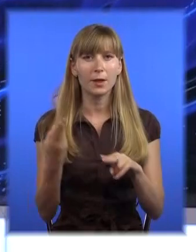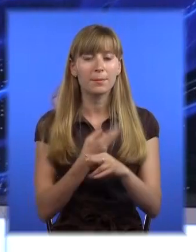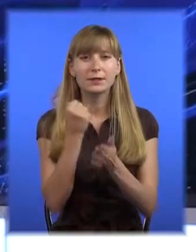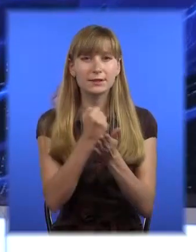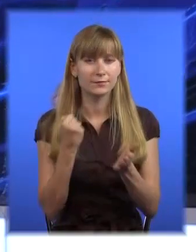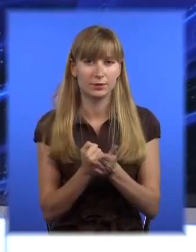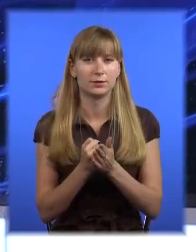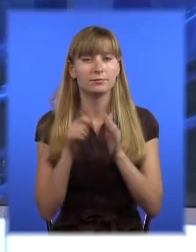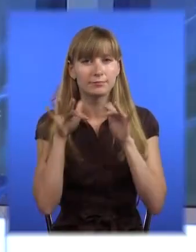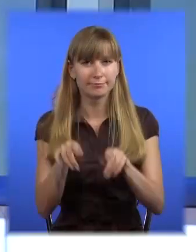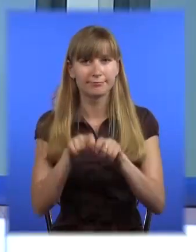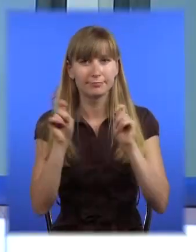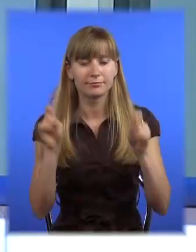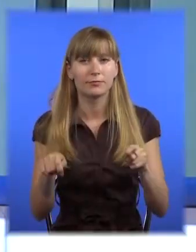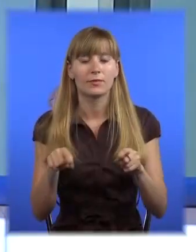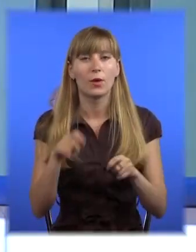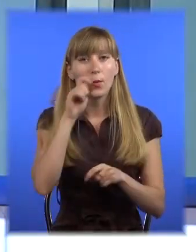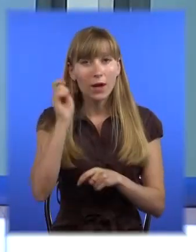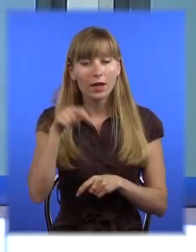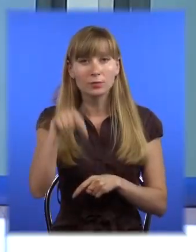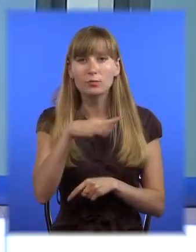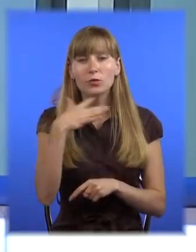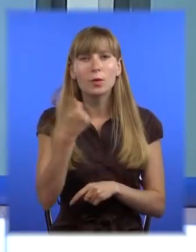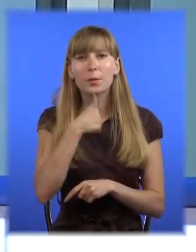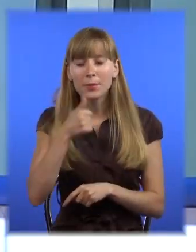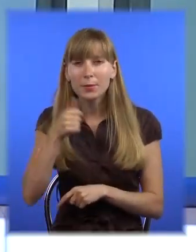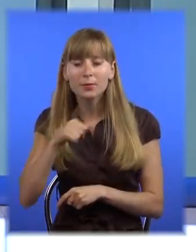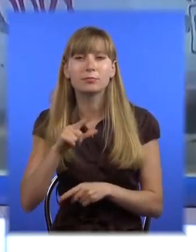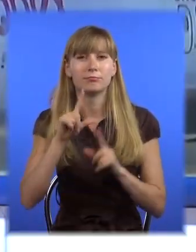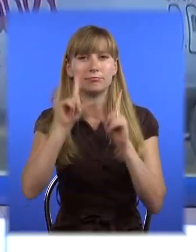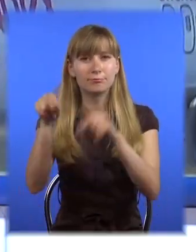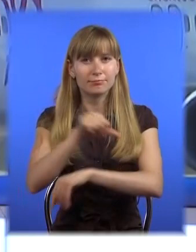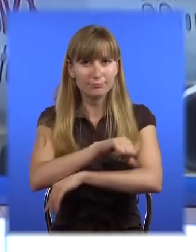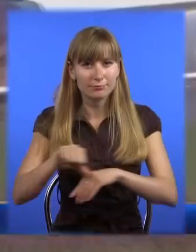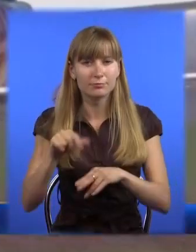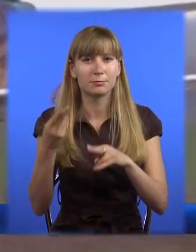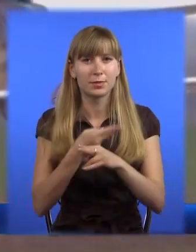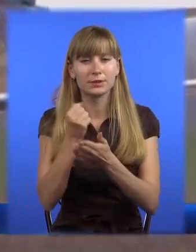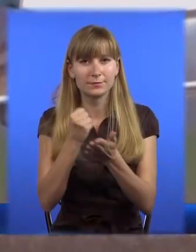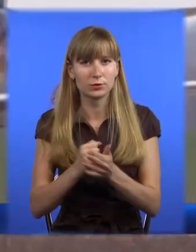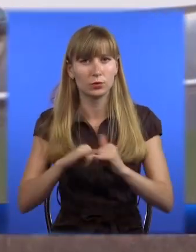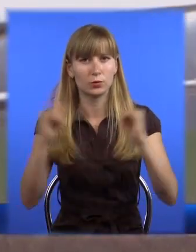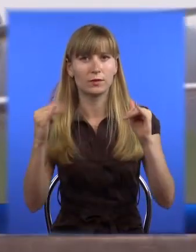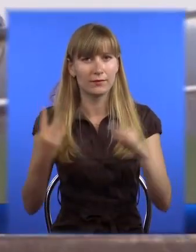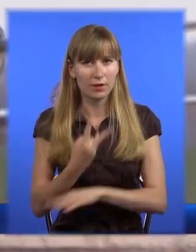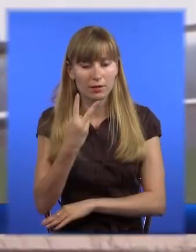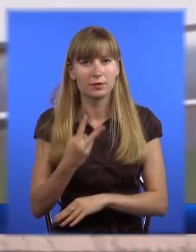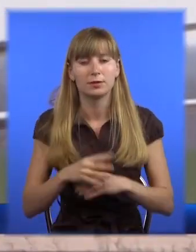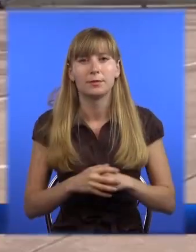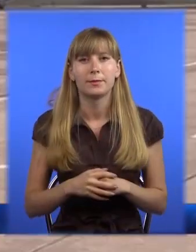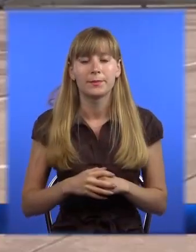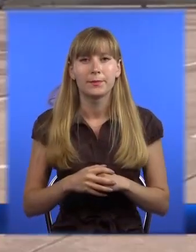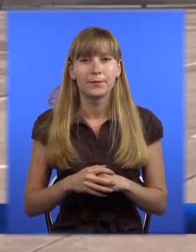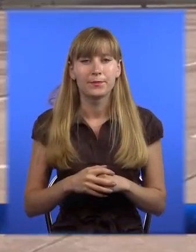Безвіз у дії. Кількість українців, що скористалися безвізовим режимом, зросла у 2.5 рази. Про це повідомили у